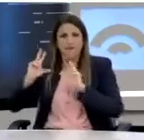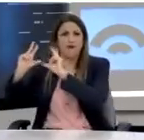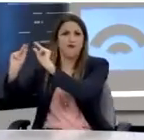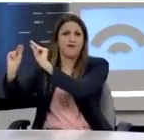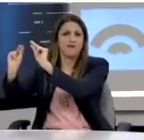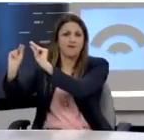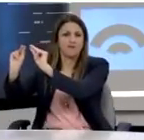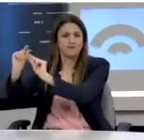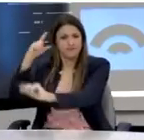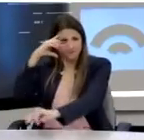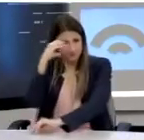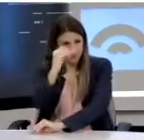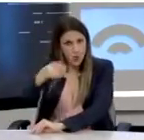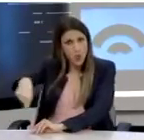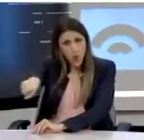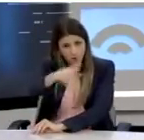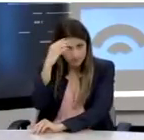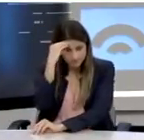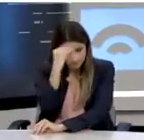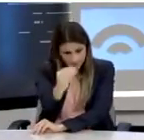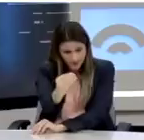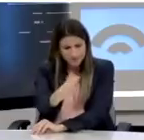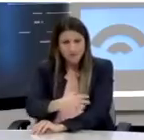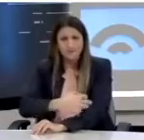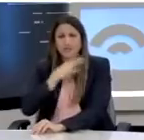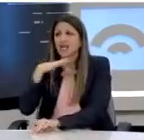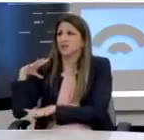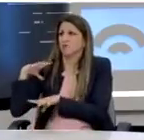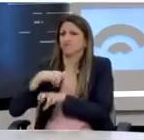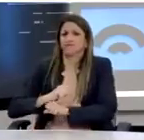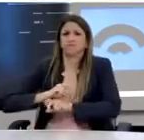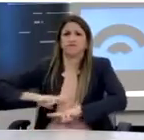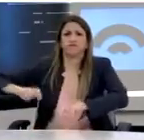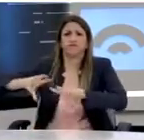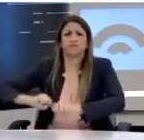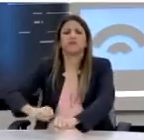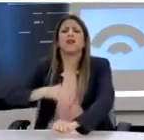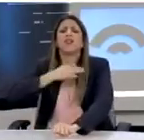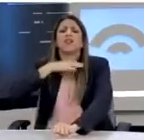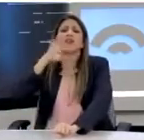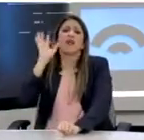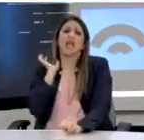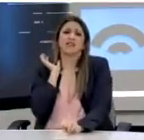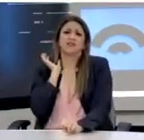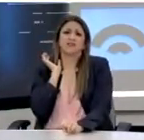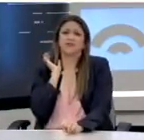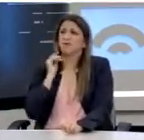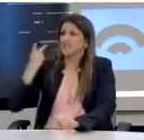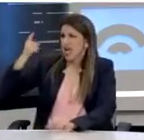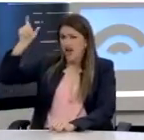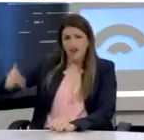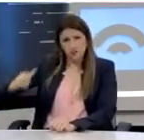συνάδελφοι, ότι χωρίς αλύτρωτους αδελφούς δεν υπάρχει αλυτρωτισμός. Γι'